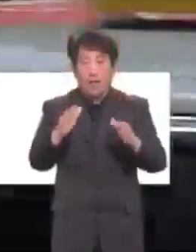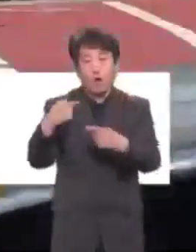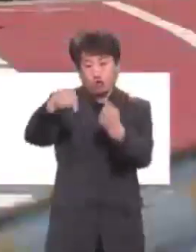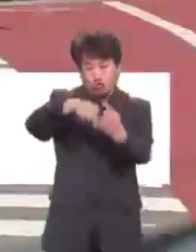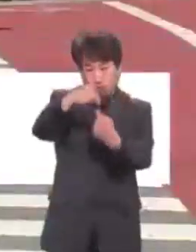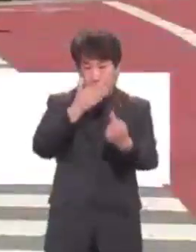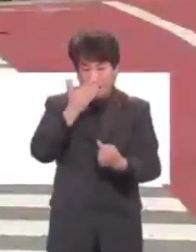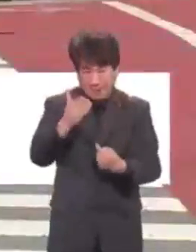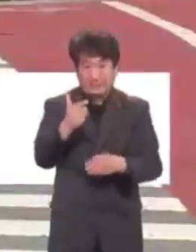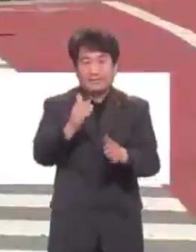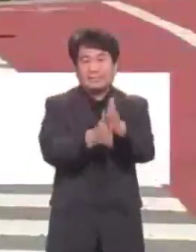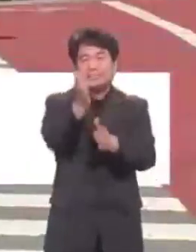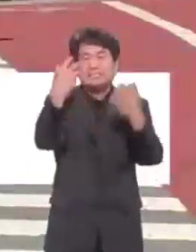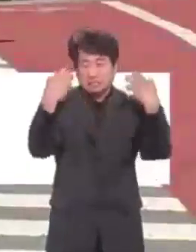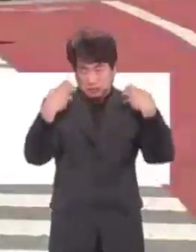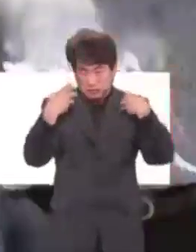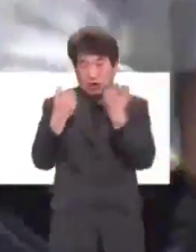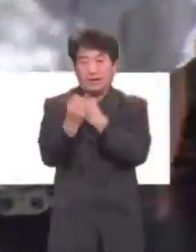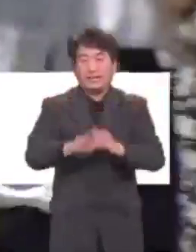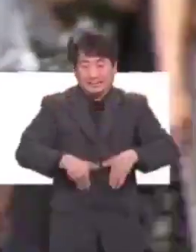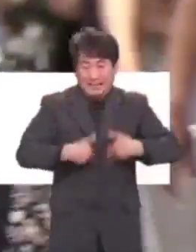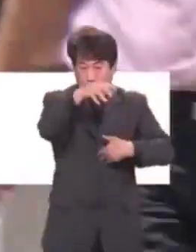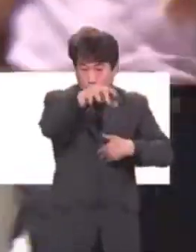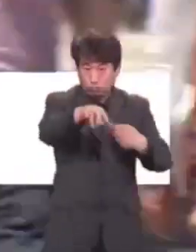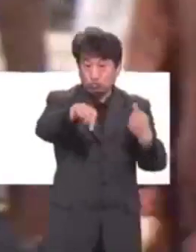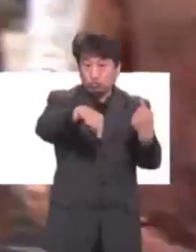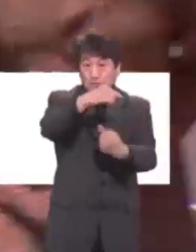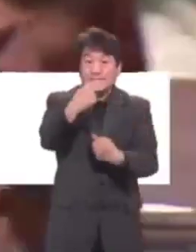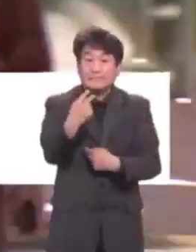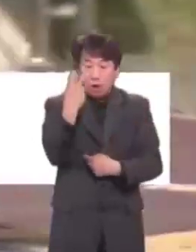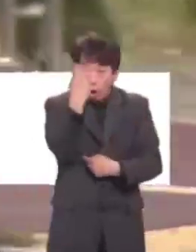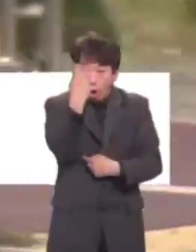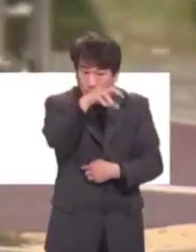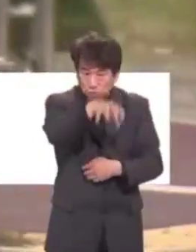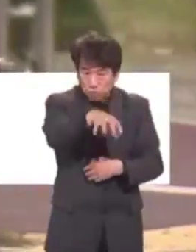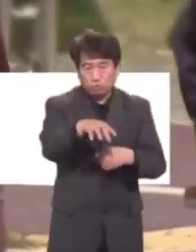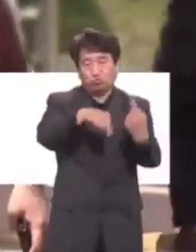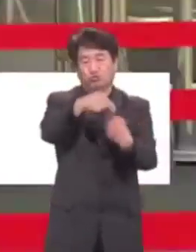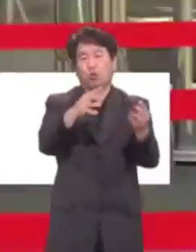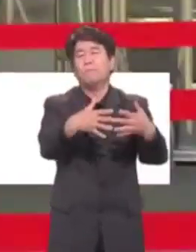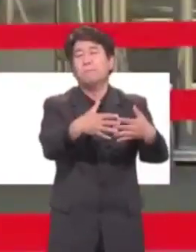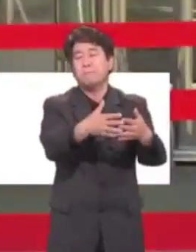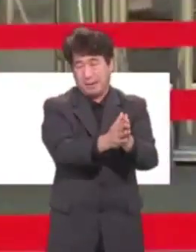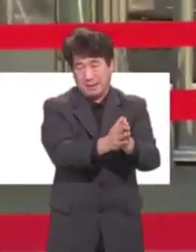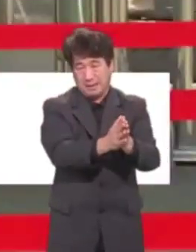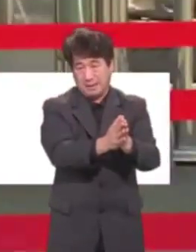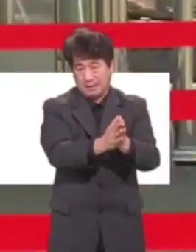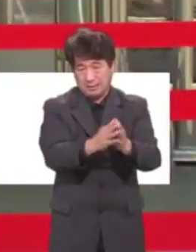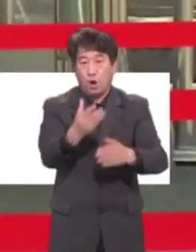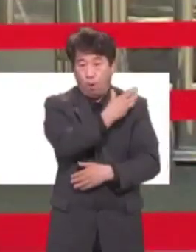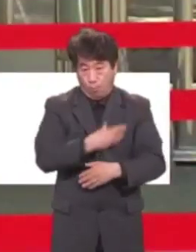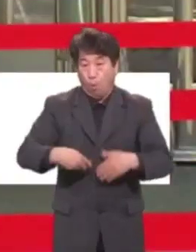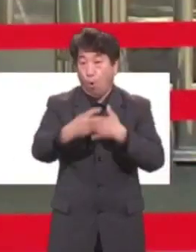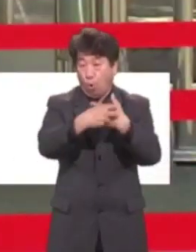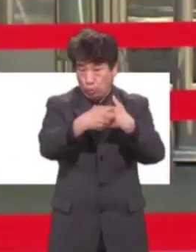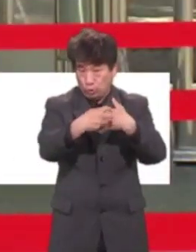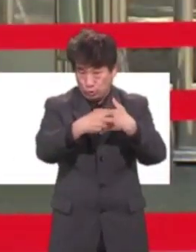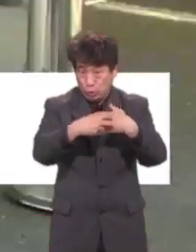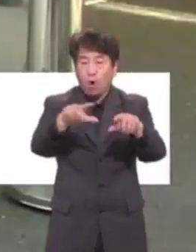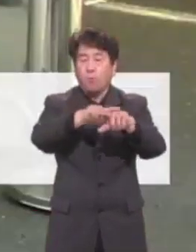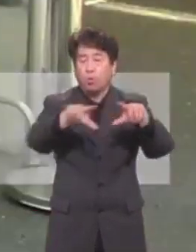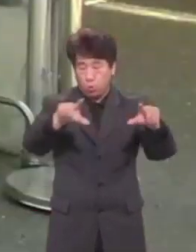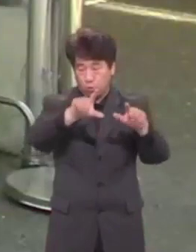남문광장 임시 선별검사소는 운영을 종료하는 한편 보건소에 설치된 선별진료소는 평일 운영을 유지하고